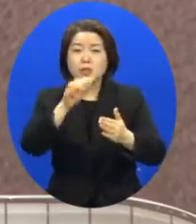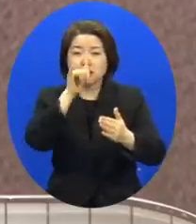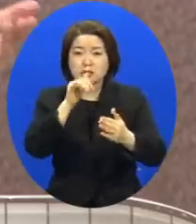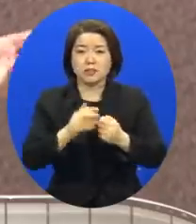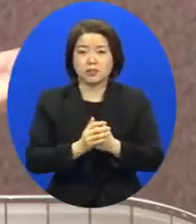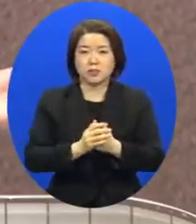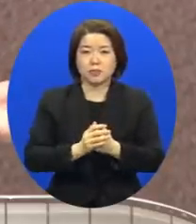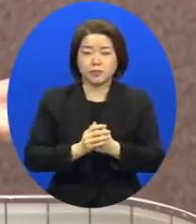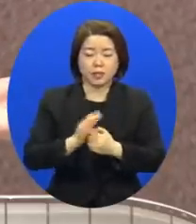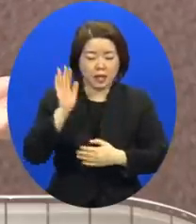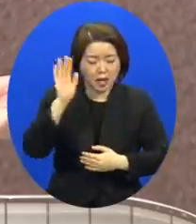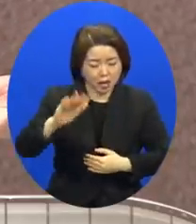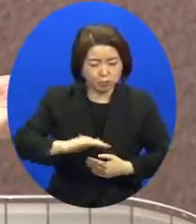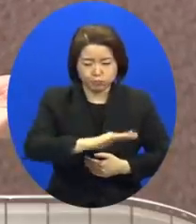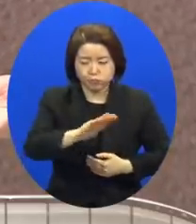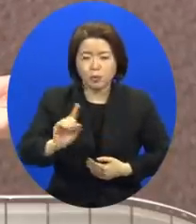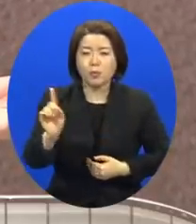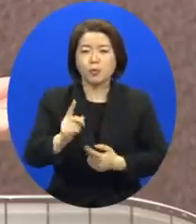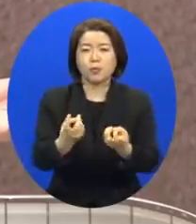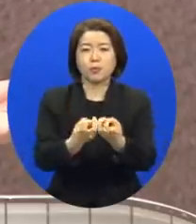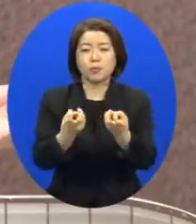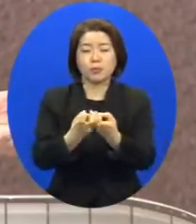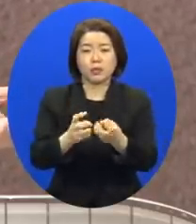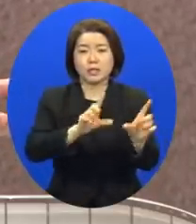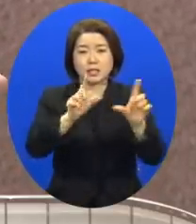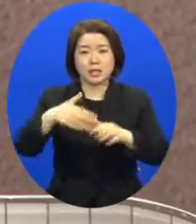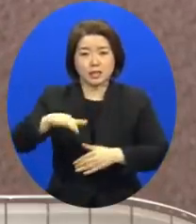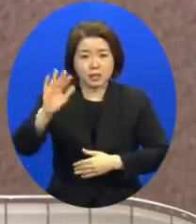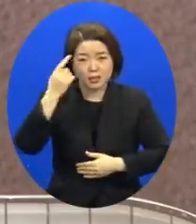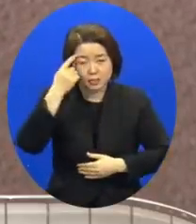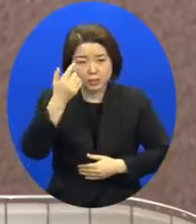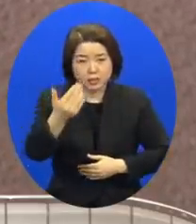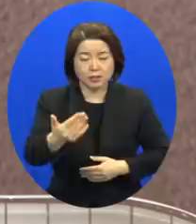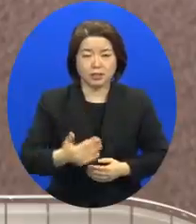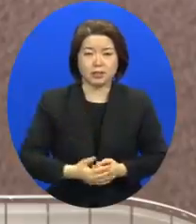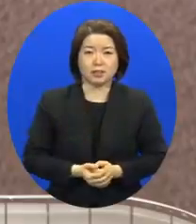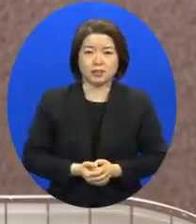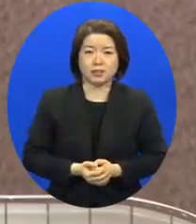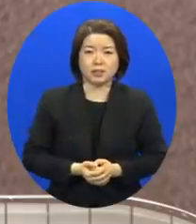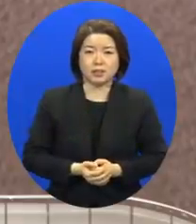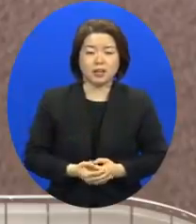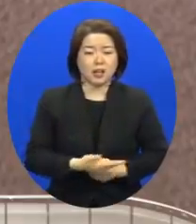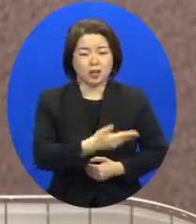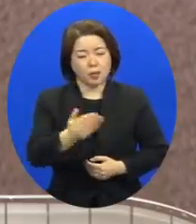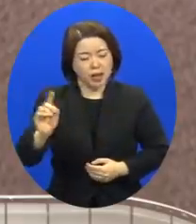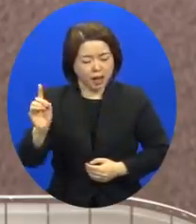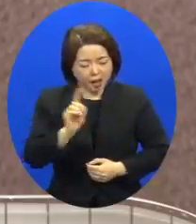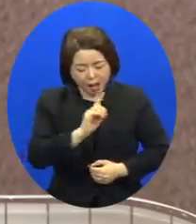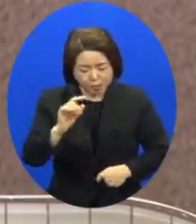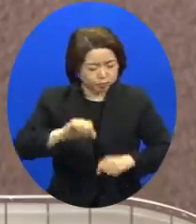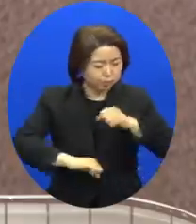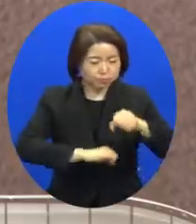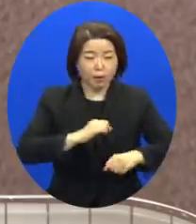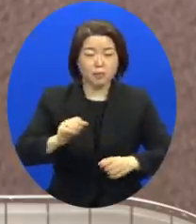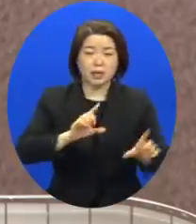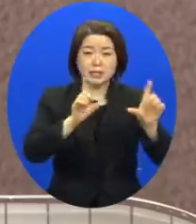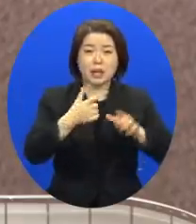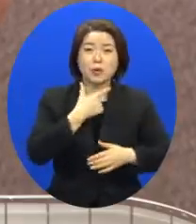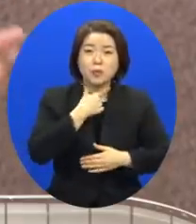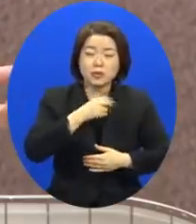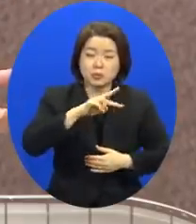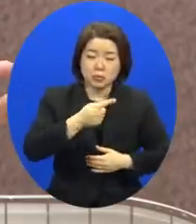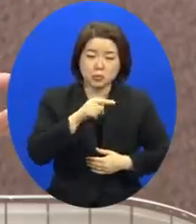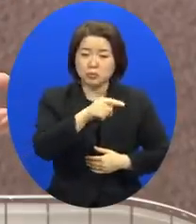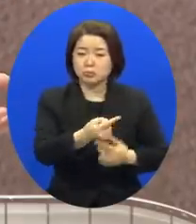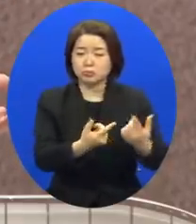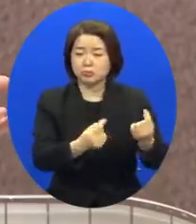우리가 어떻게 살아가야 하는 것입니까 여러분의 아무리 마음대로 살고 싶다 그래도 그렇게 사라질